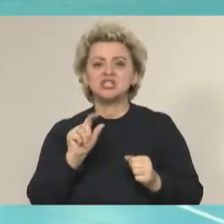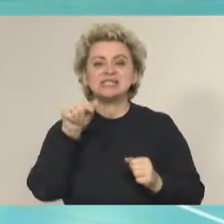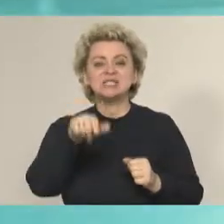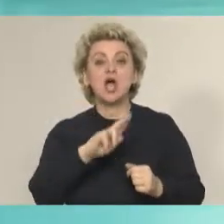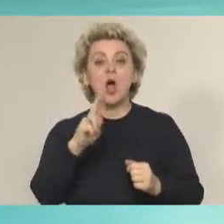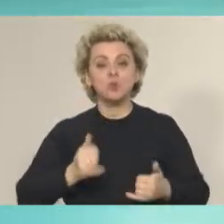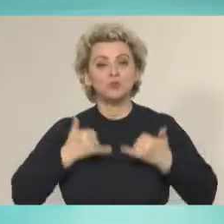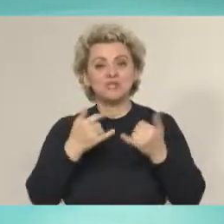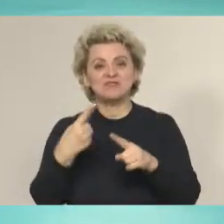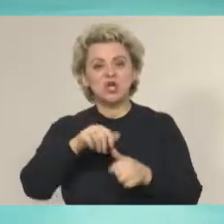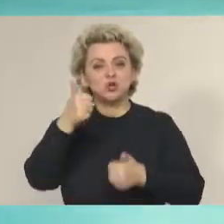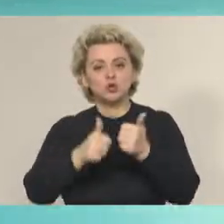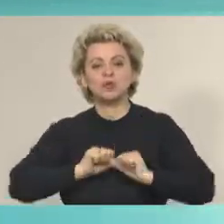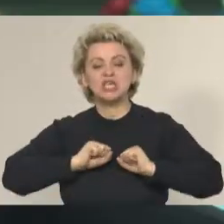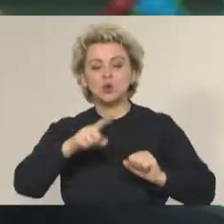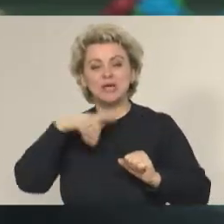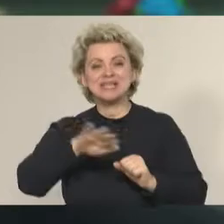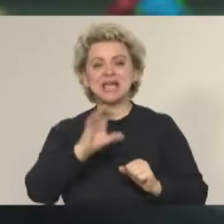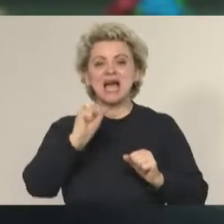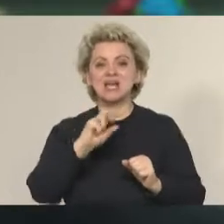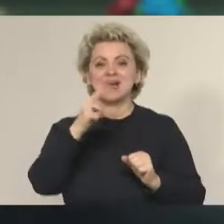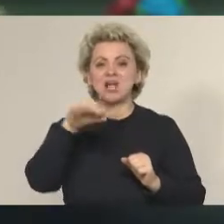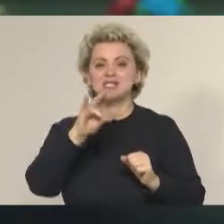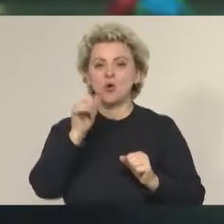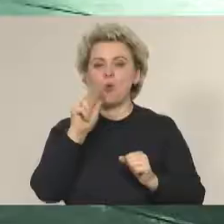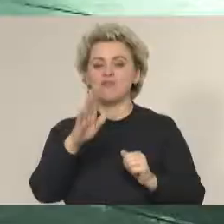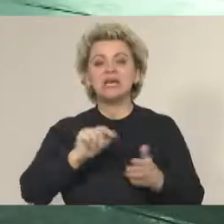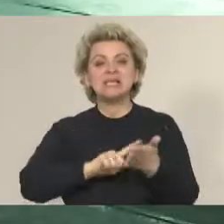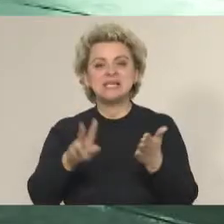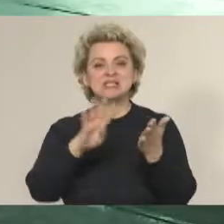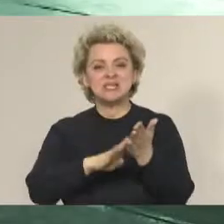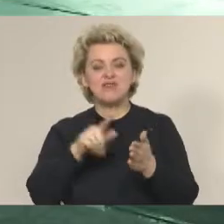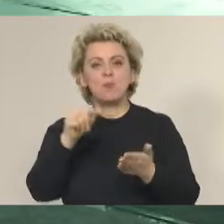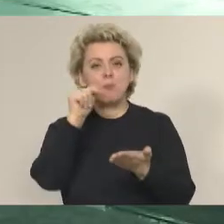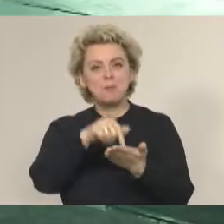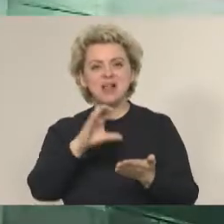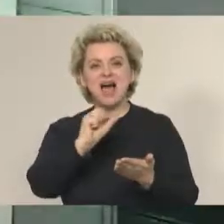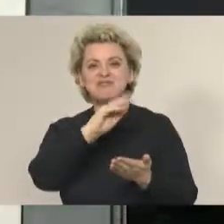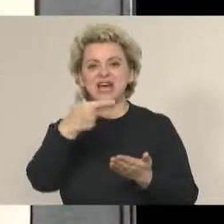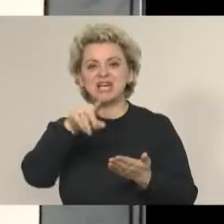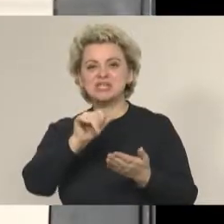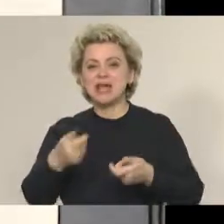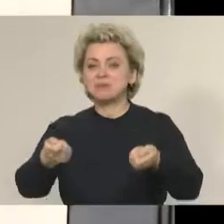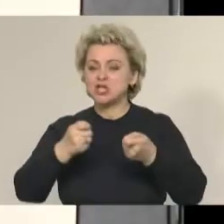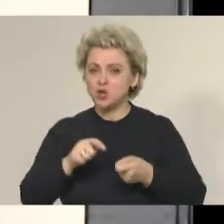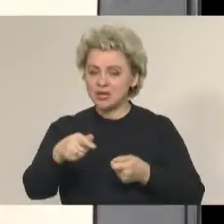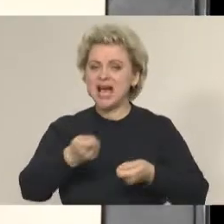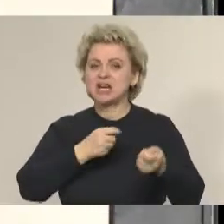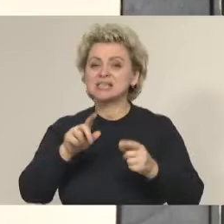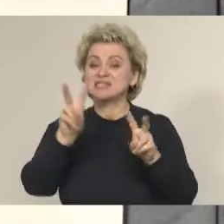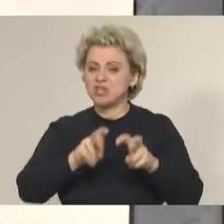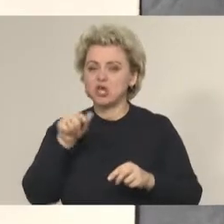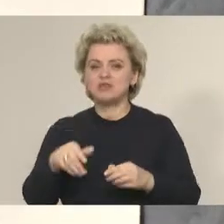кому посвящен этот турнир, герой России Александр Красников. В 79-м он попал в Афганистан начальником разведки.